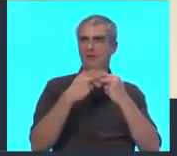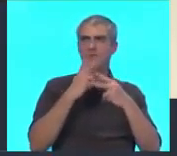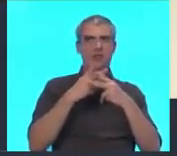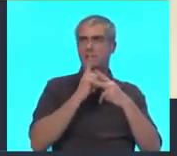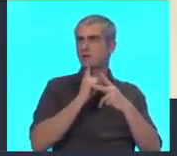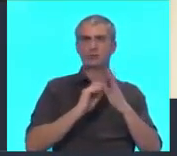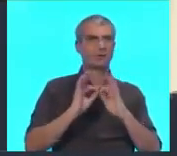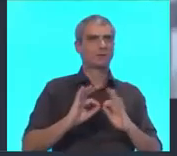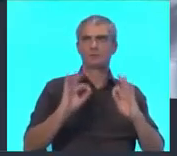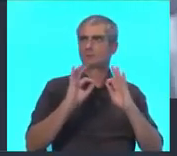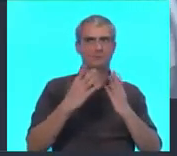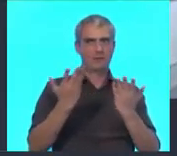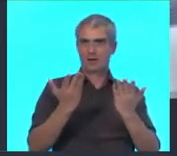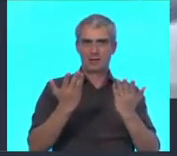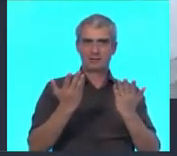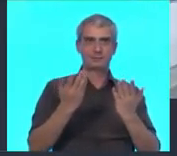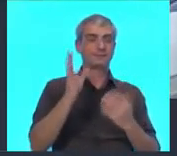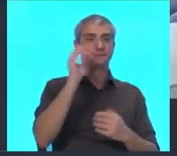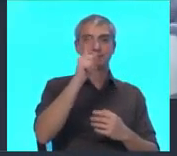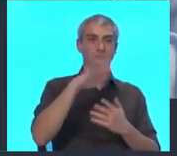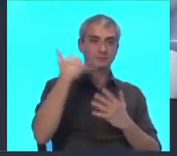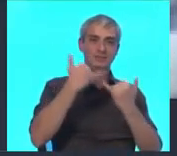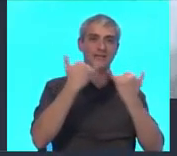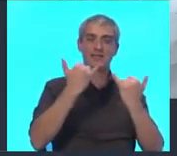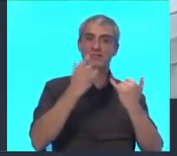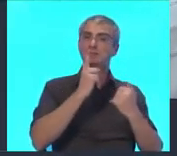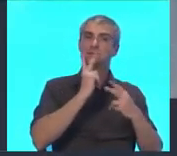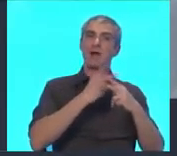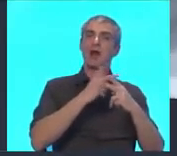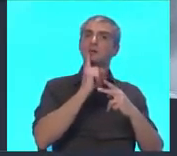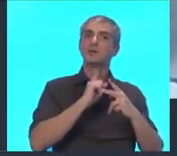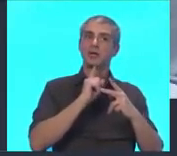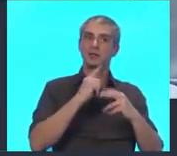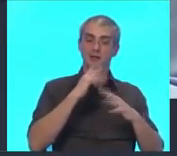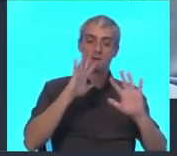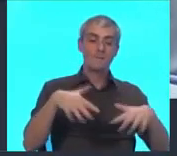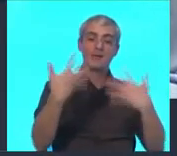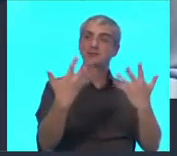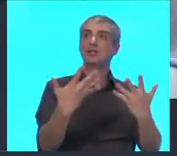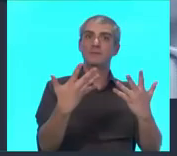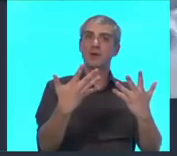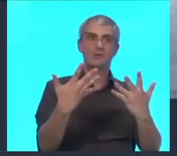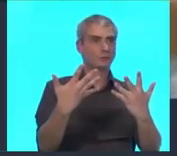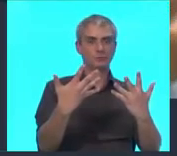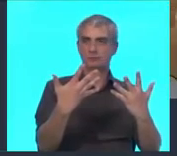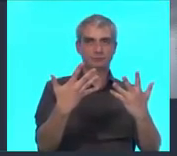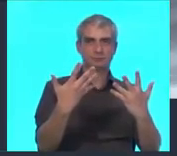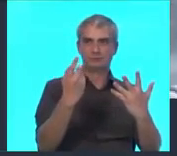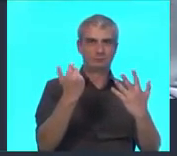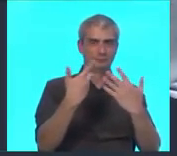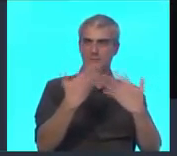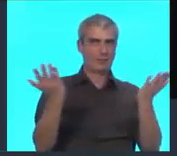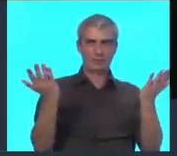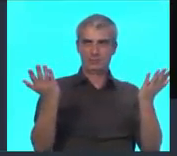שום אלגוריתם. הסיכוי שאת תפתחי סוכרת בשנים, בעשר שנים הבאות, הוא כמעט